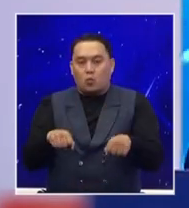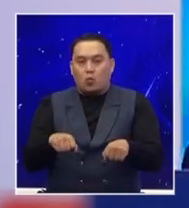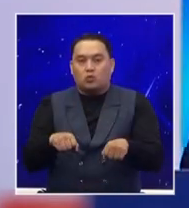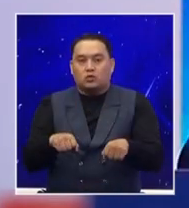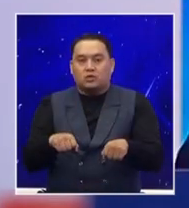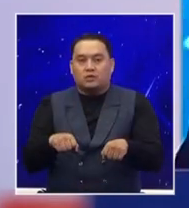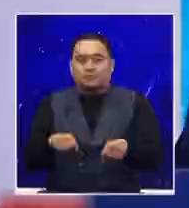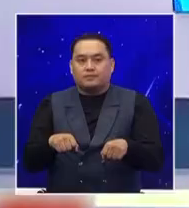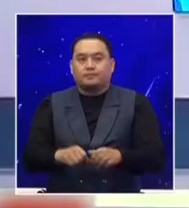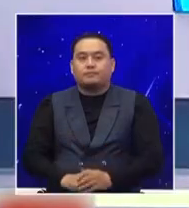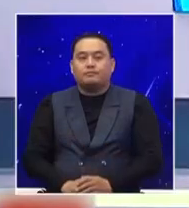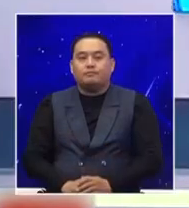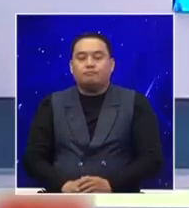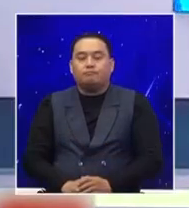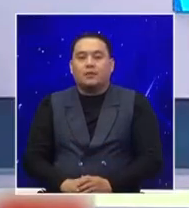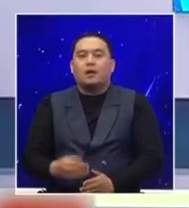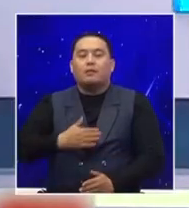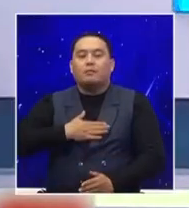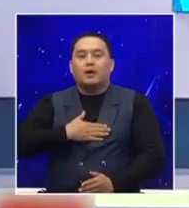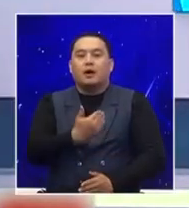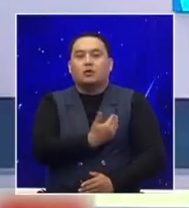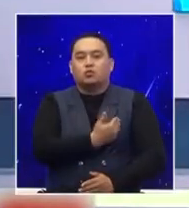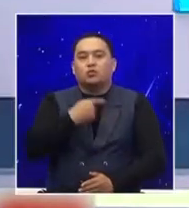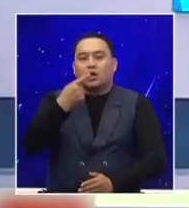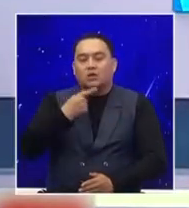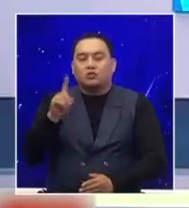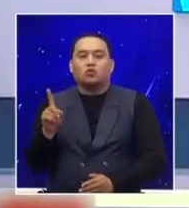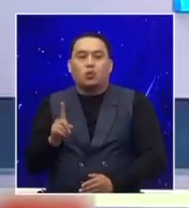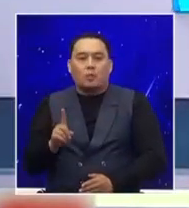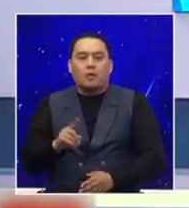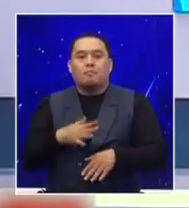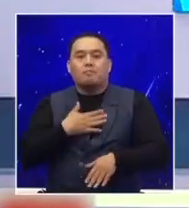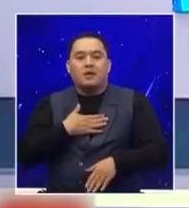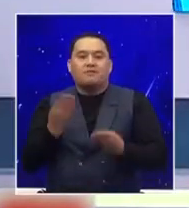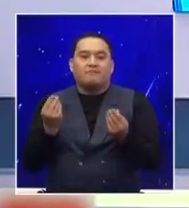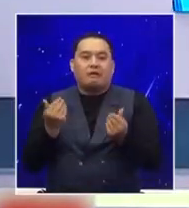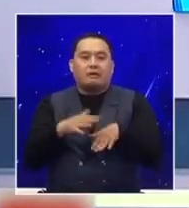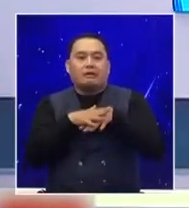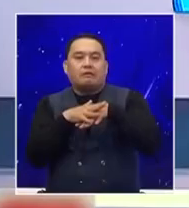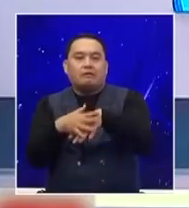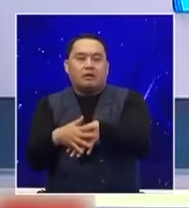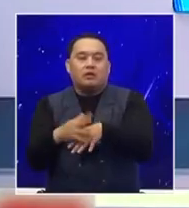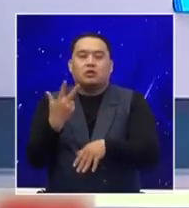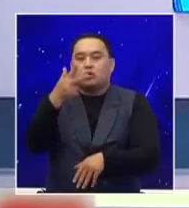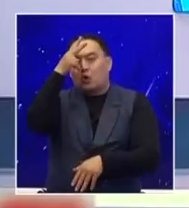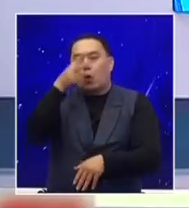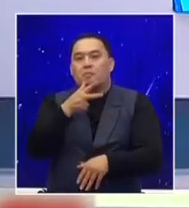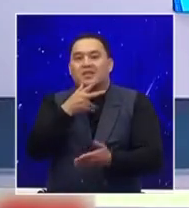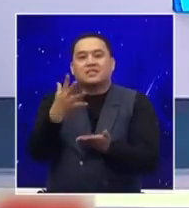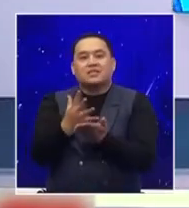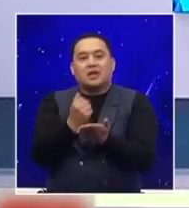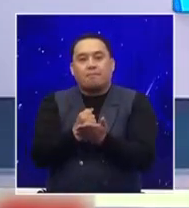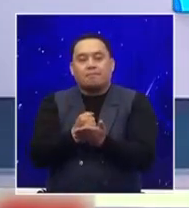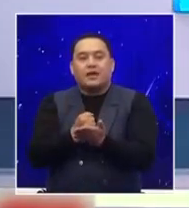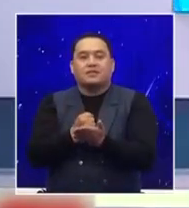ковидной пневмонии. Теперь еще я что хочу сказать. Кроме этого, мы выделили деньги и имеем 3-месячный запас